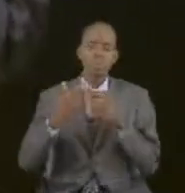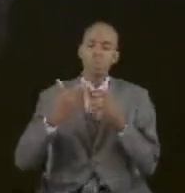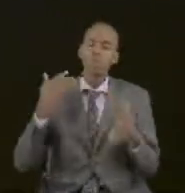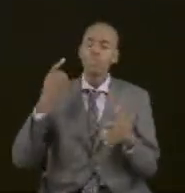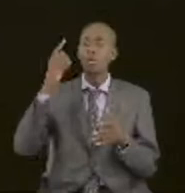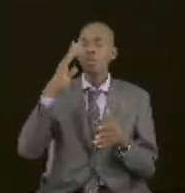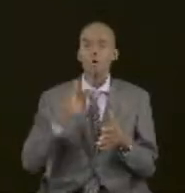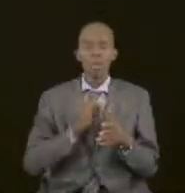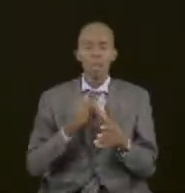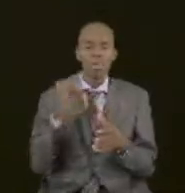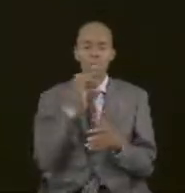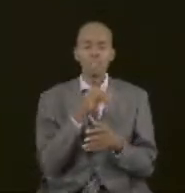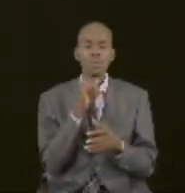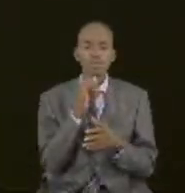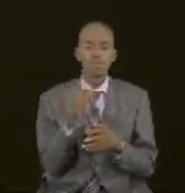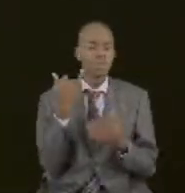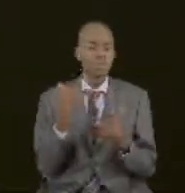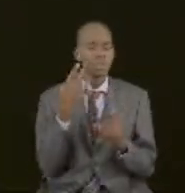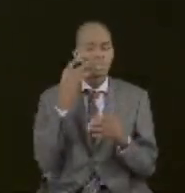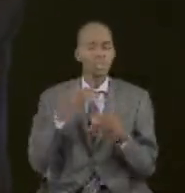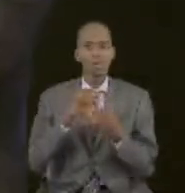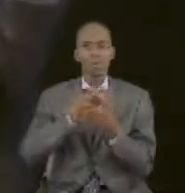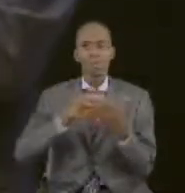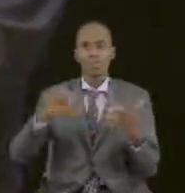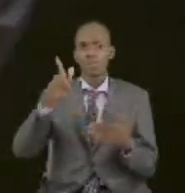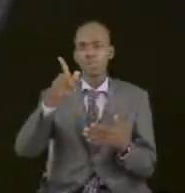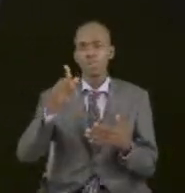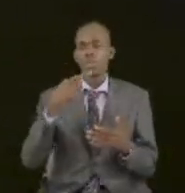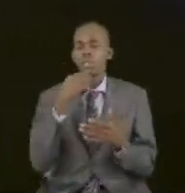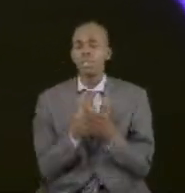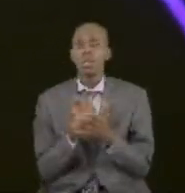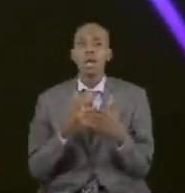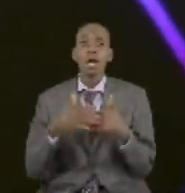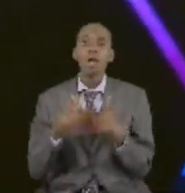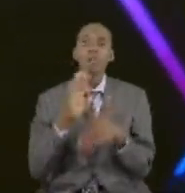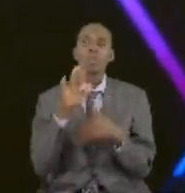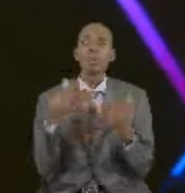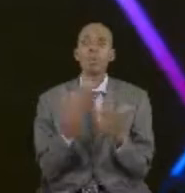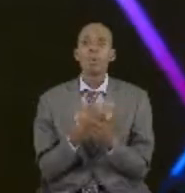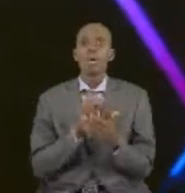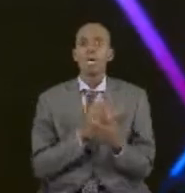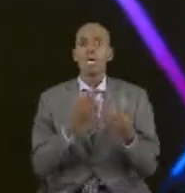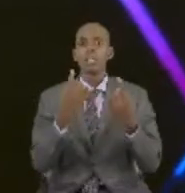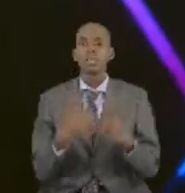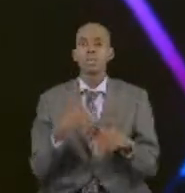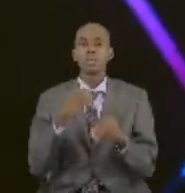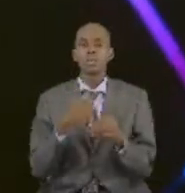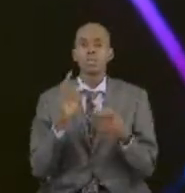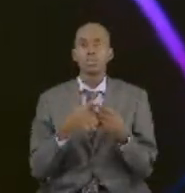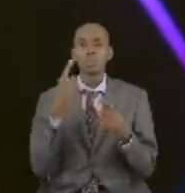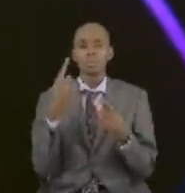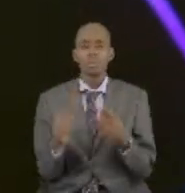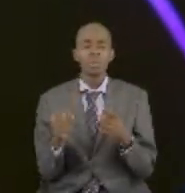le verset 20 heures dans le verset 20 heures jallet ensuite dans les contrées de la syrie